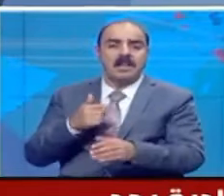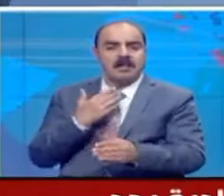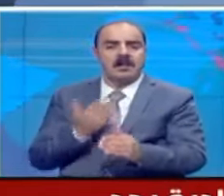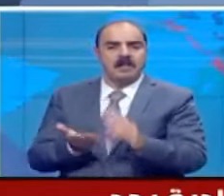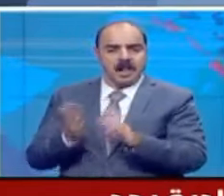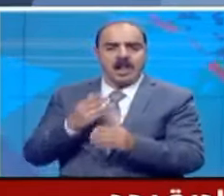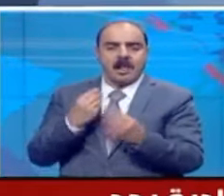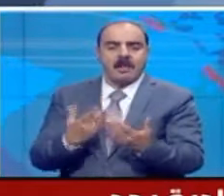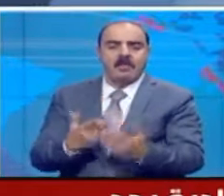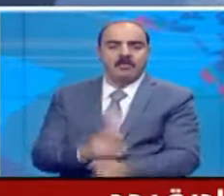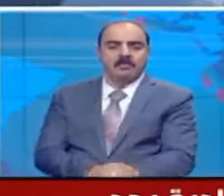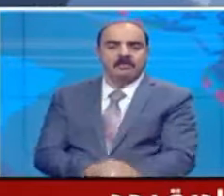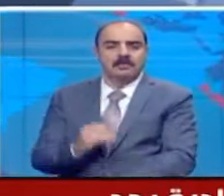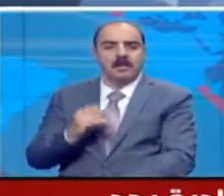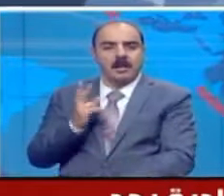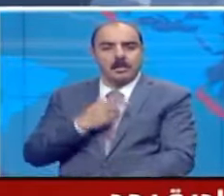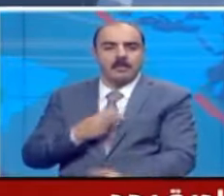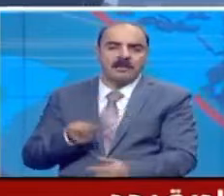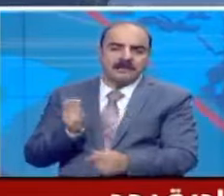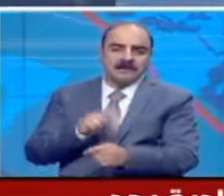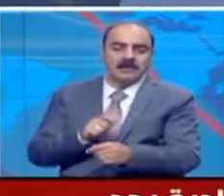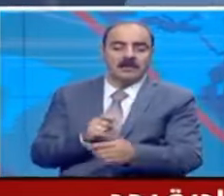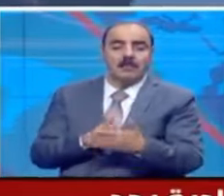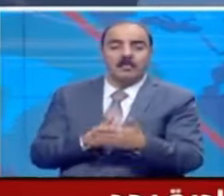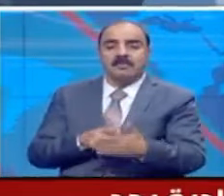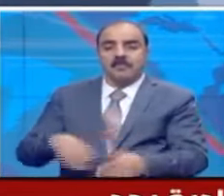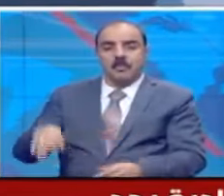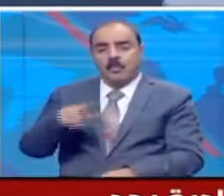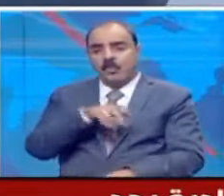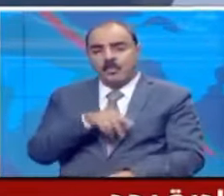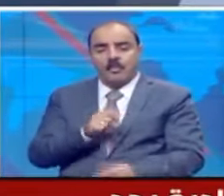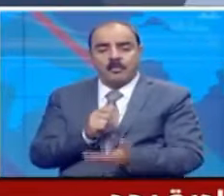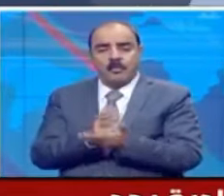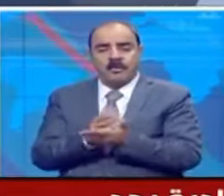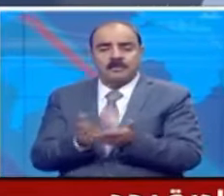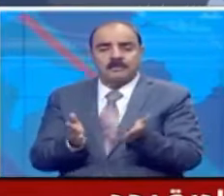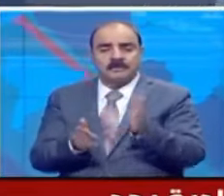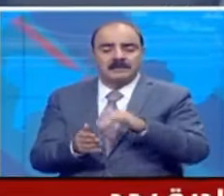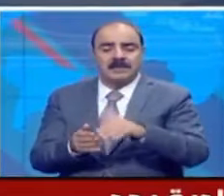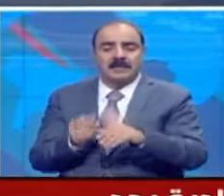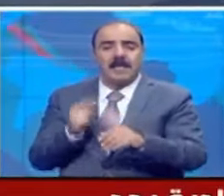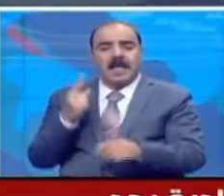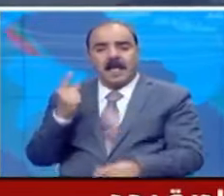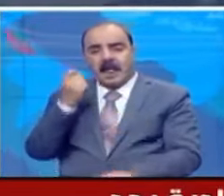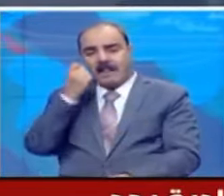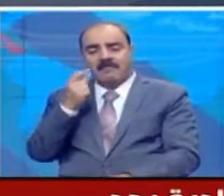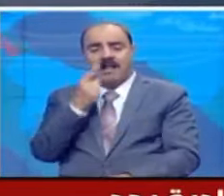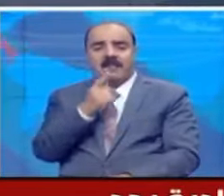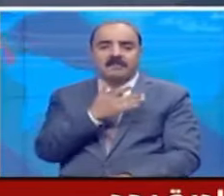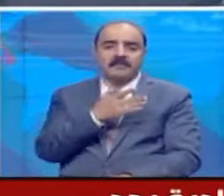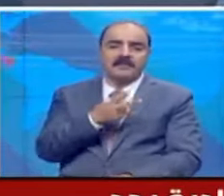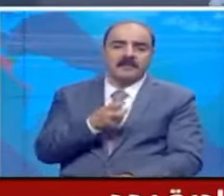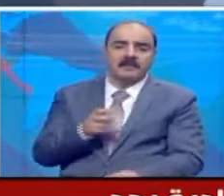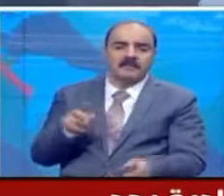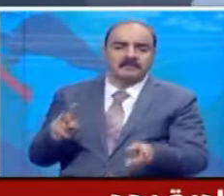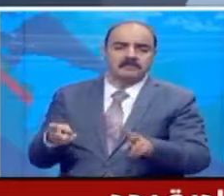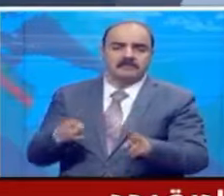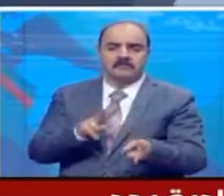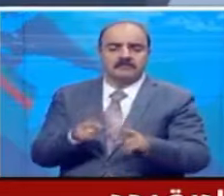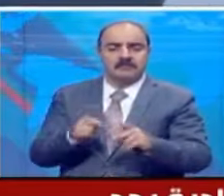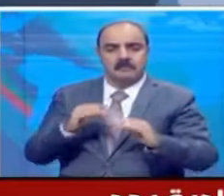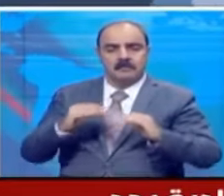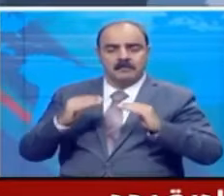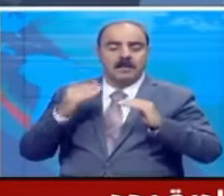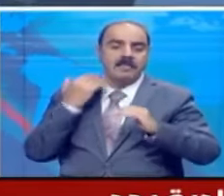6000 جنيه شهرية. كما أكد الرئيس أنه وجه الحكومة بزيادة أجور العاملين بالدولة والهيئات الاقتصادية بحد